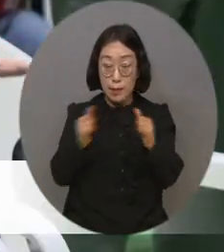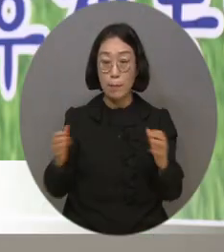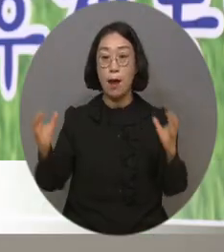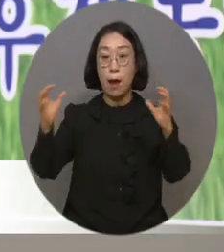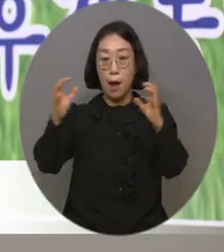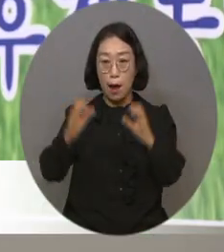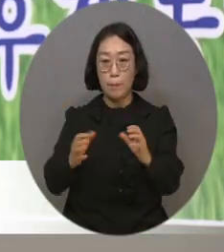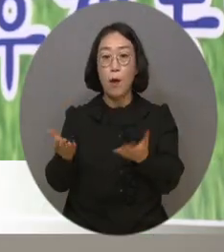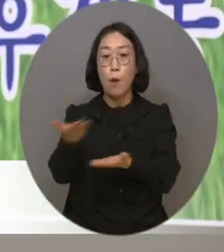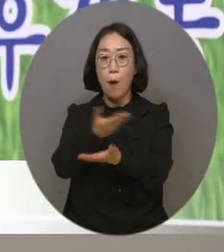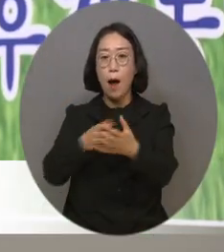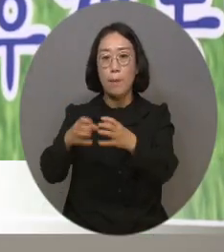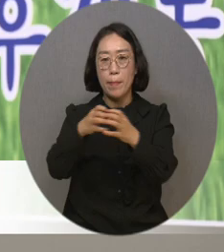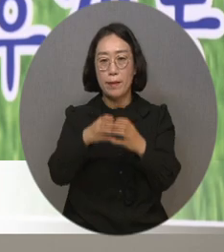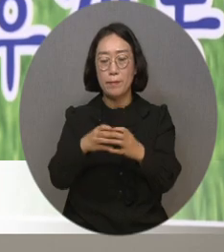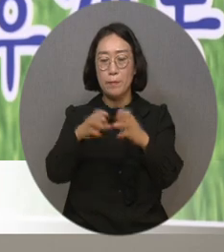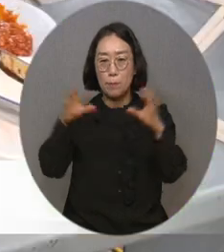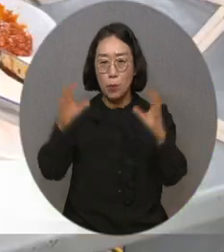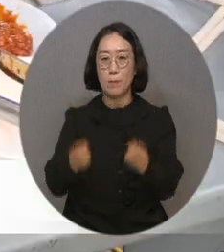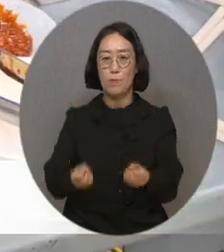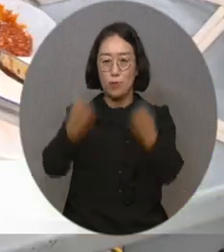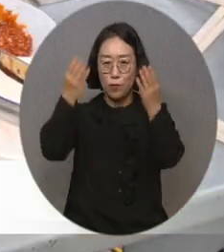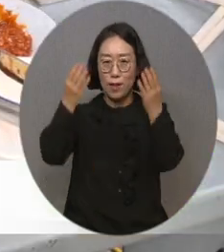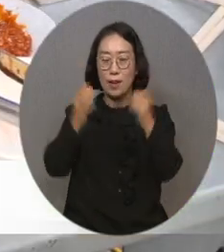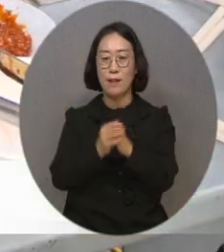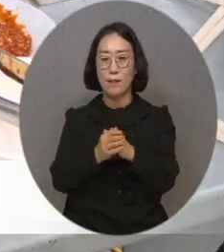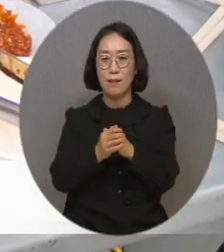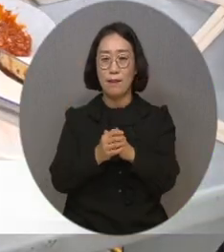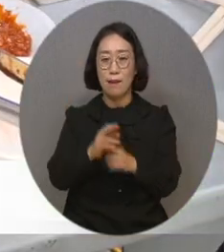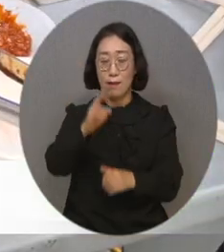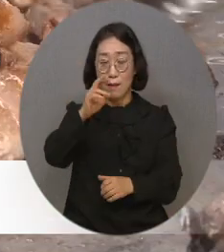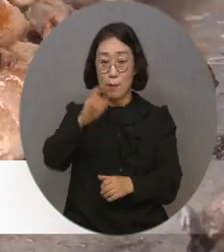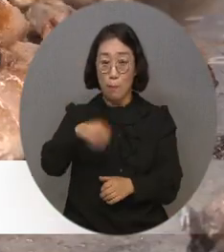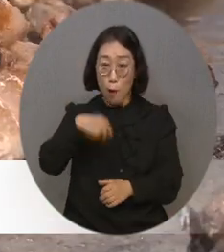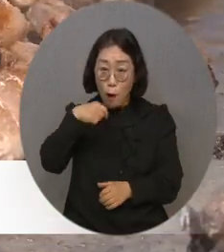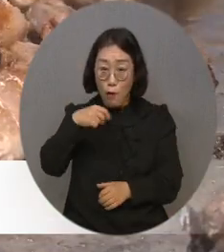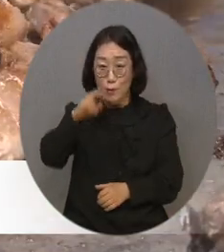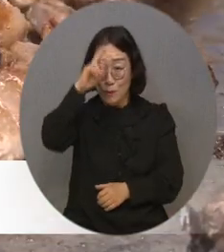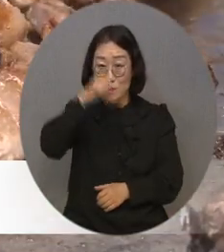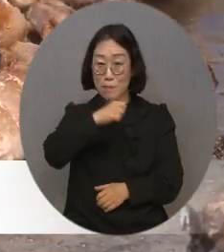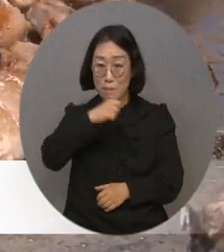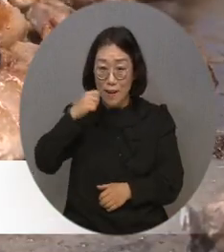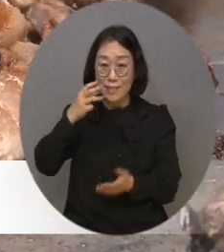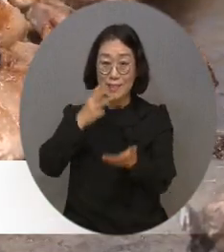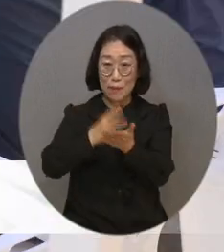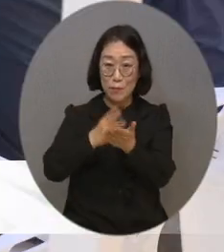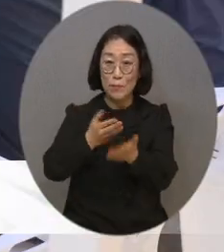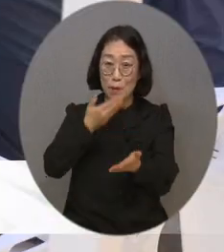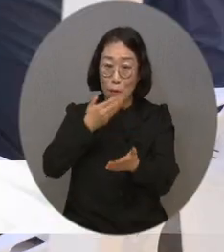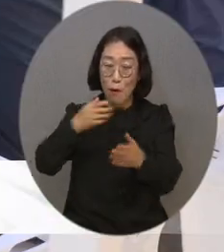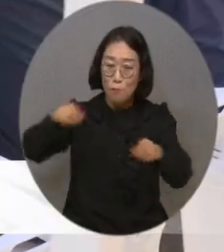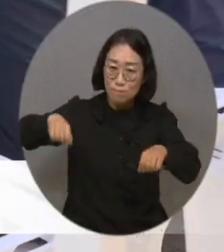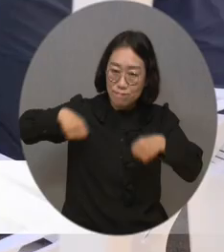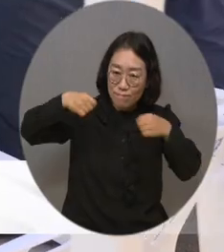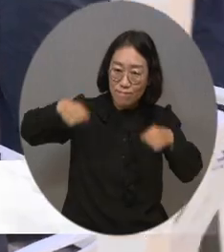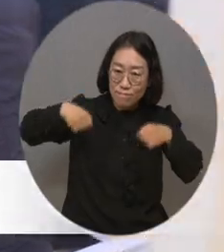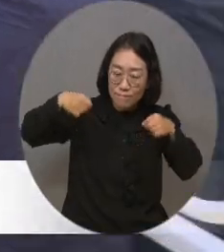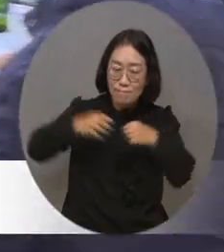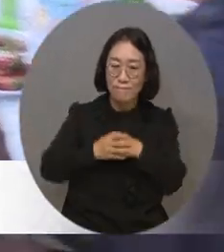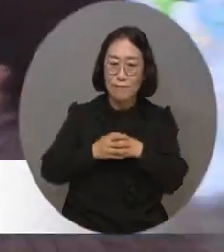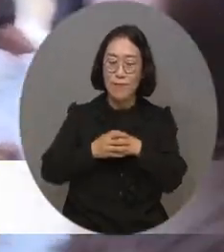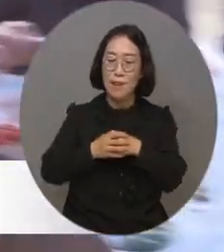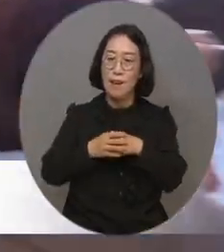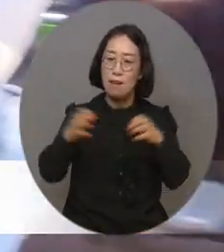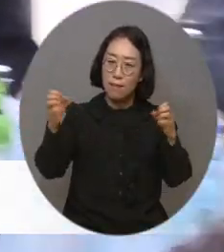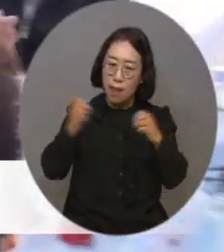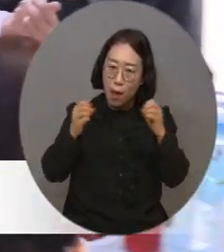다지는 한마음 잔치를 열었습니다. 불판에서 맛있는 삼겹살이 구워지고 농업 경영인들도 정심을 함께하며 영농에